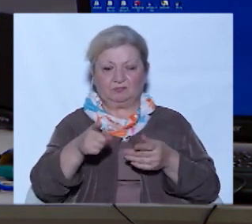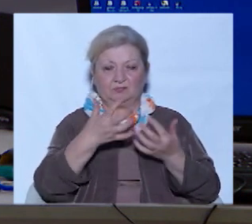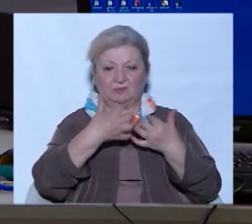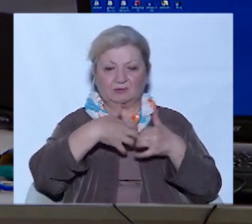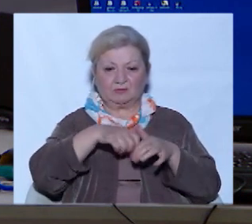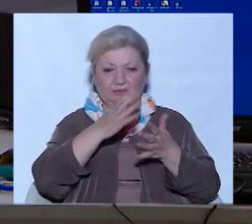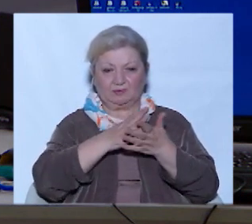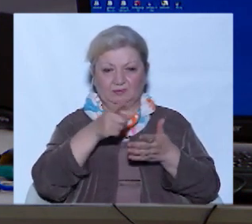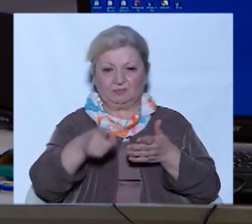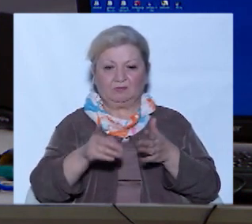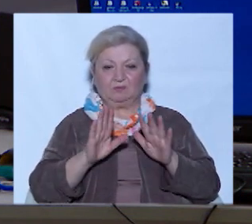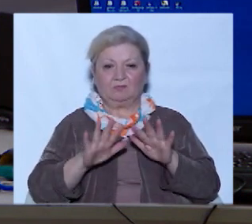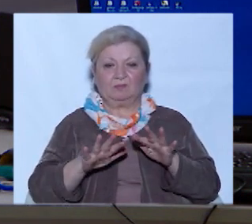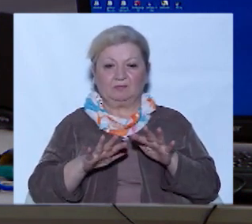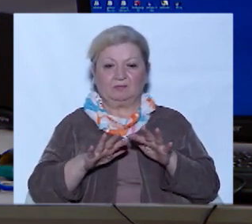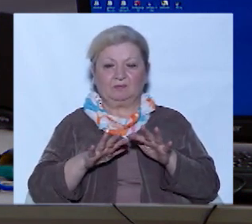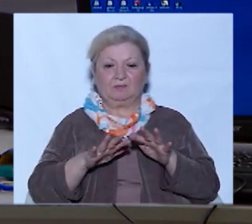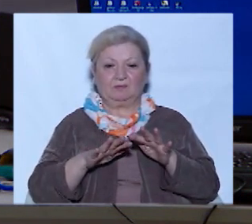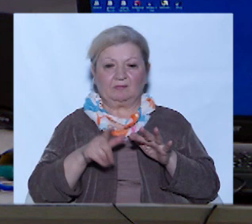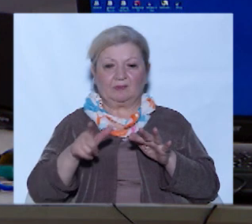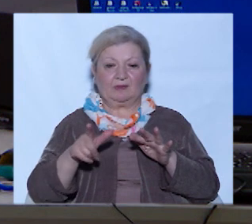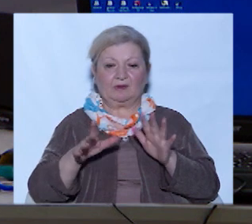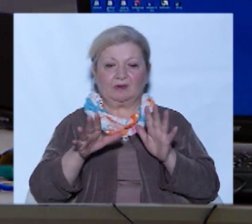წარმოადგენს აი ამ სისტემას, ხოლო